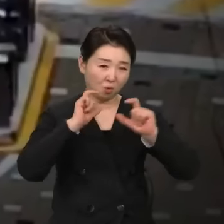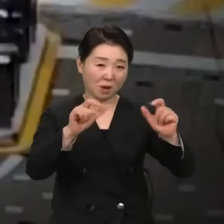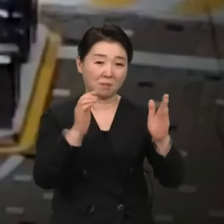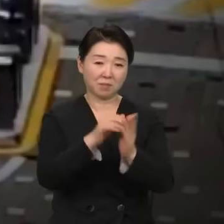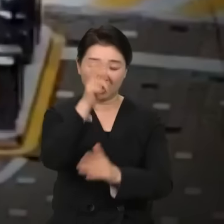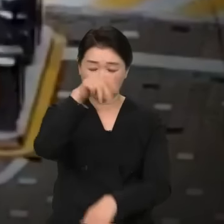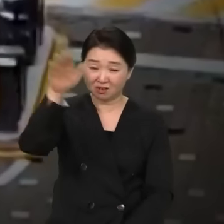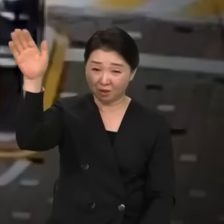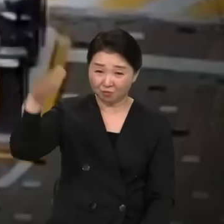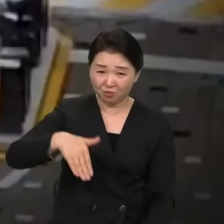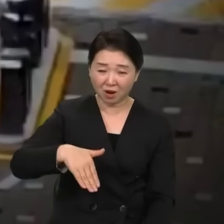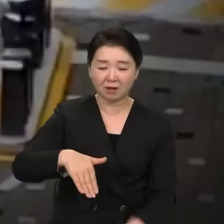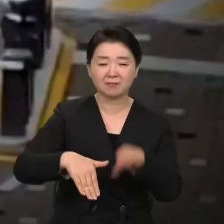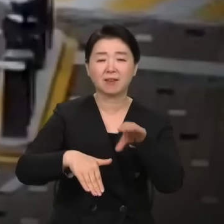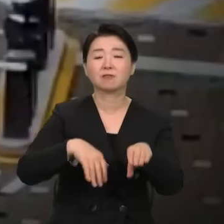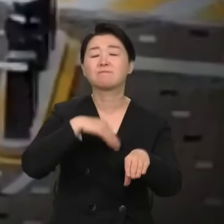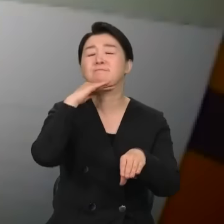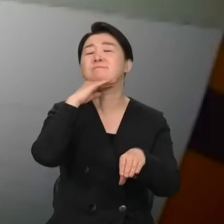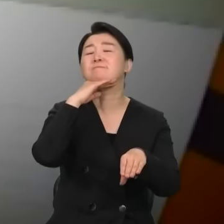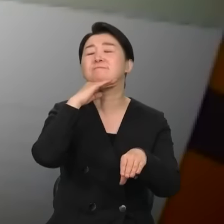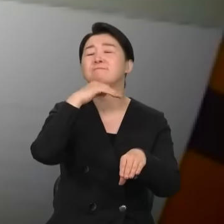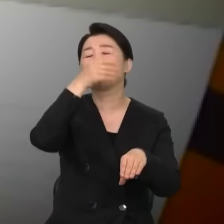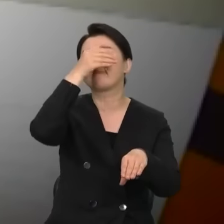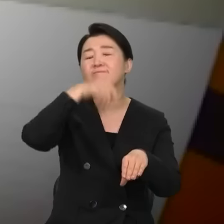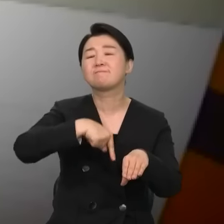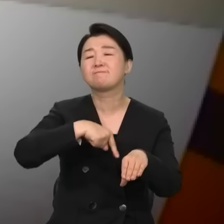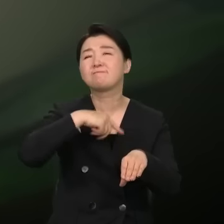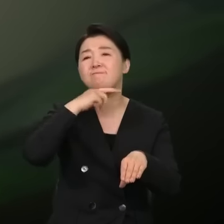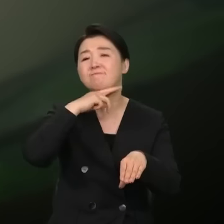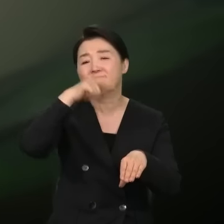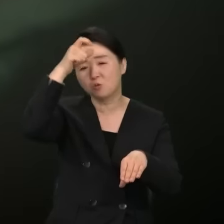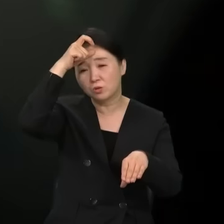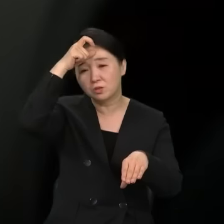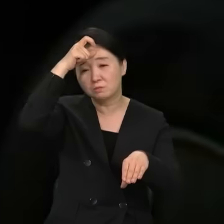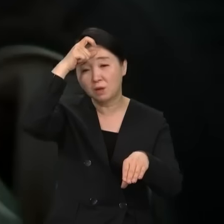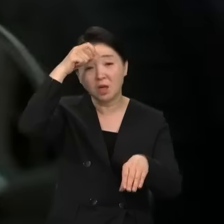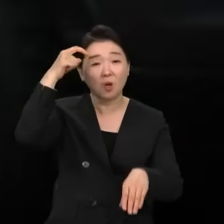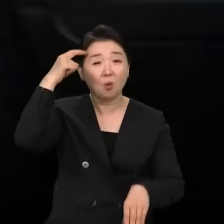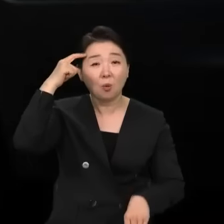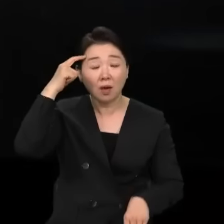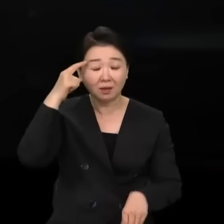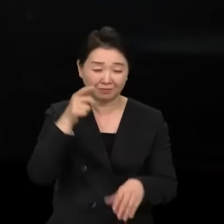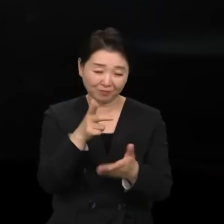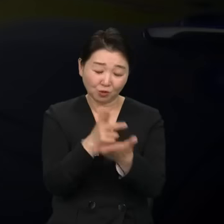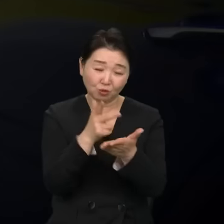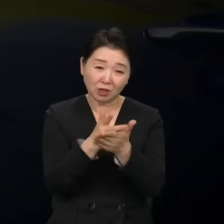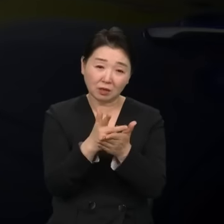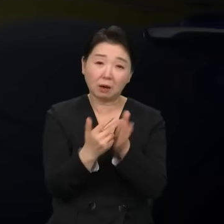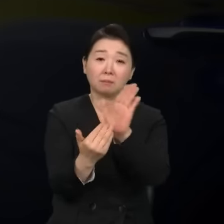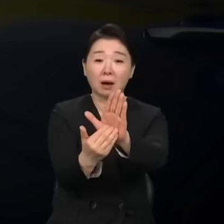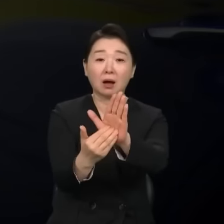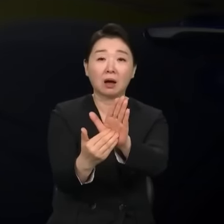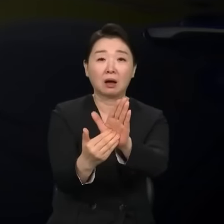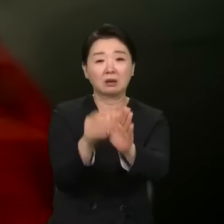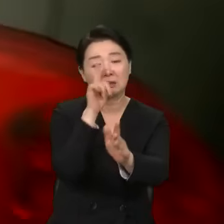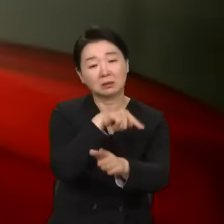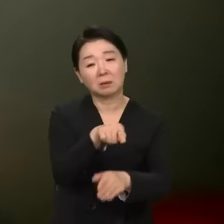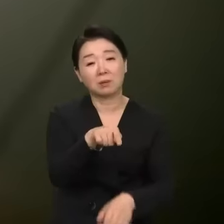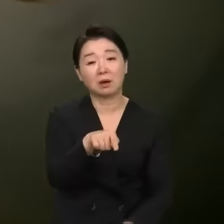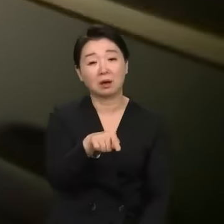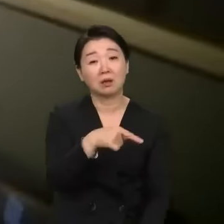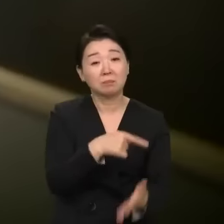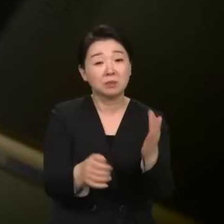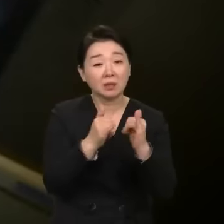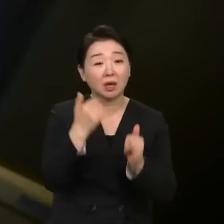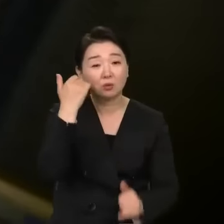이 차주들 끄떡하지 않습니다. 이런저런 이유로 주차장 입구를 막은 이른바 주차 빌런들. 피해는